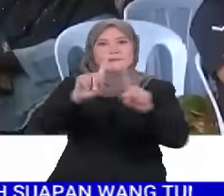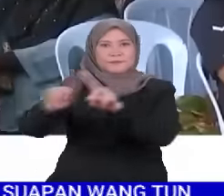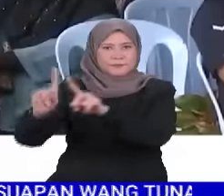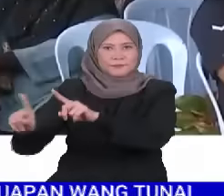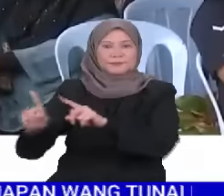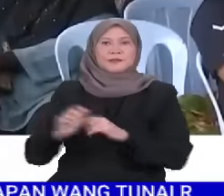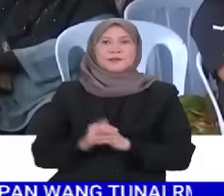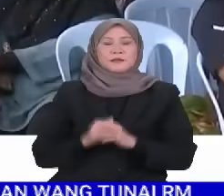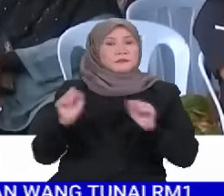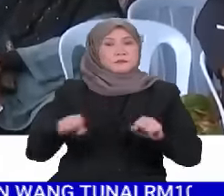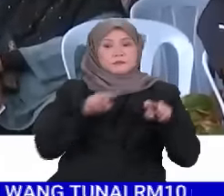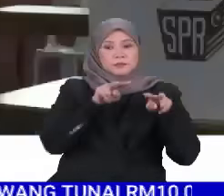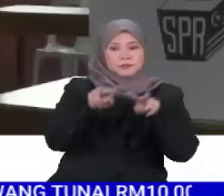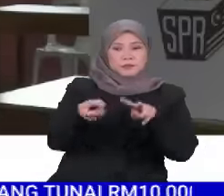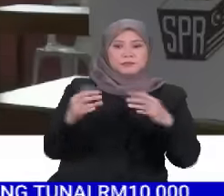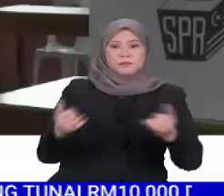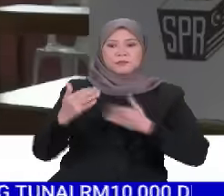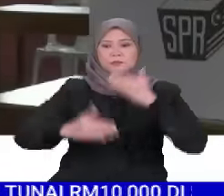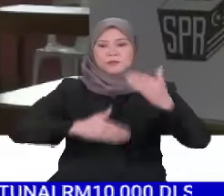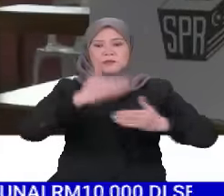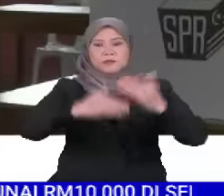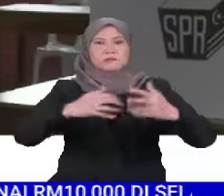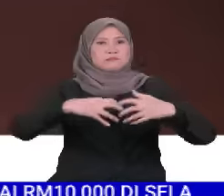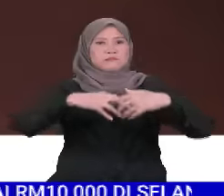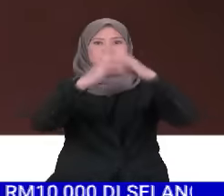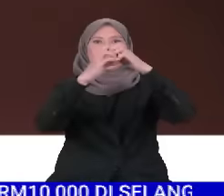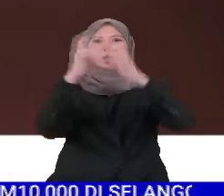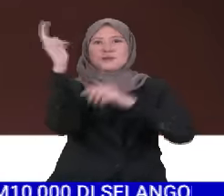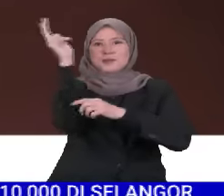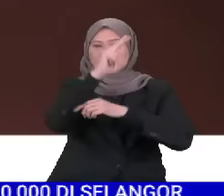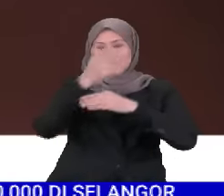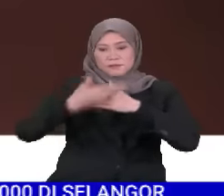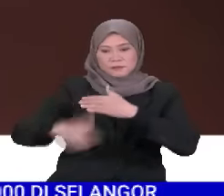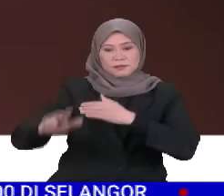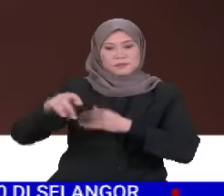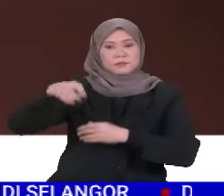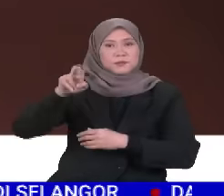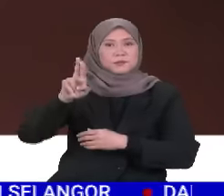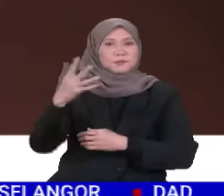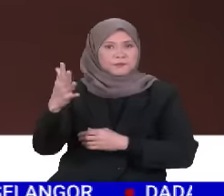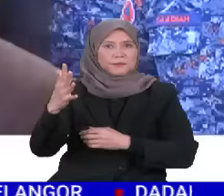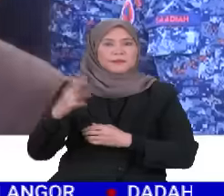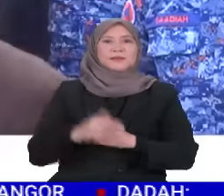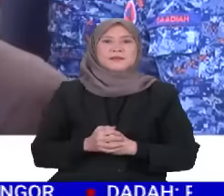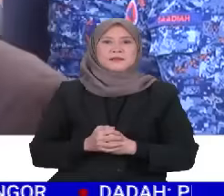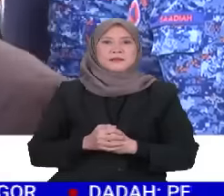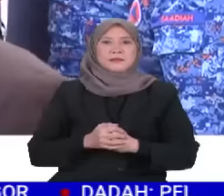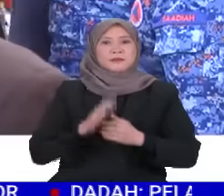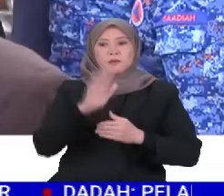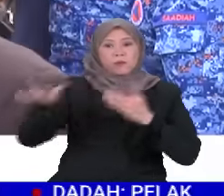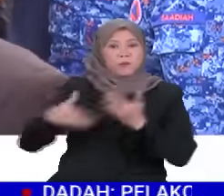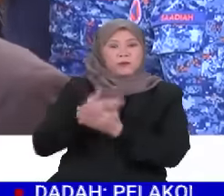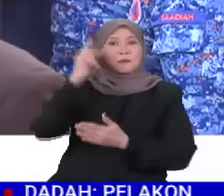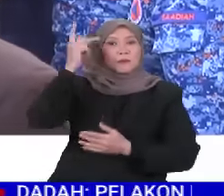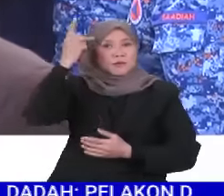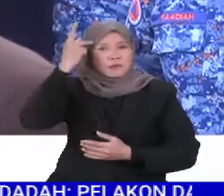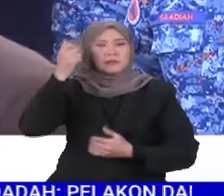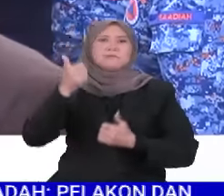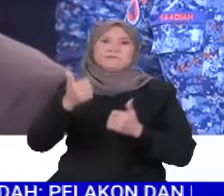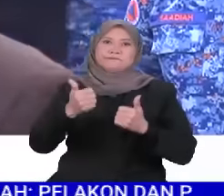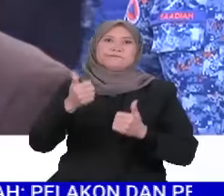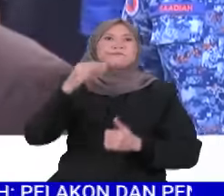tersebut dapat disaksikan ketika proses pembentukan kerajaan pasca Piayu ke-15 para pemain politik bertindak